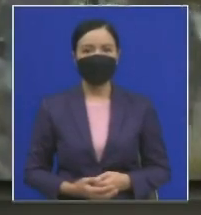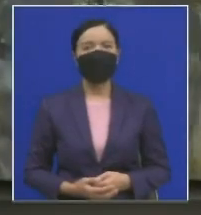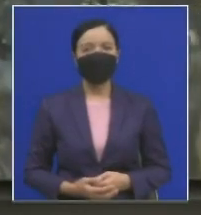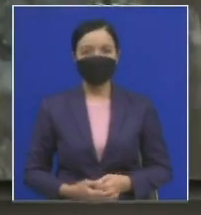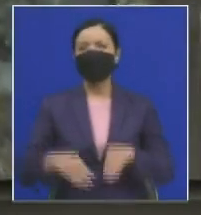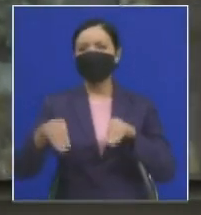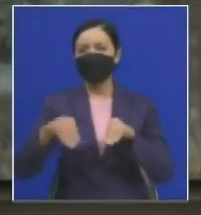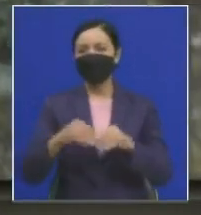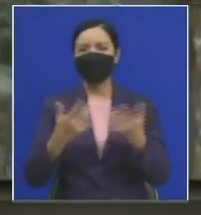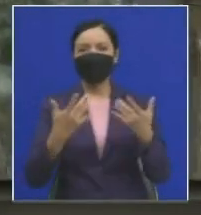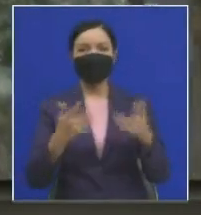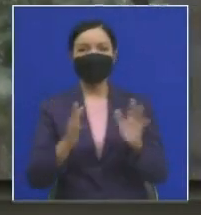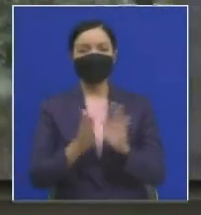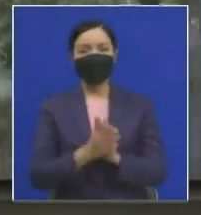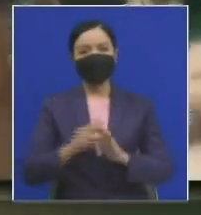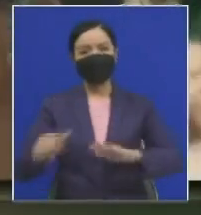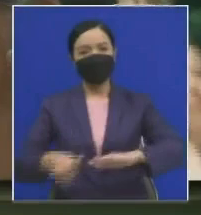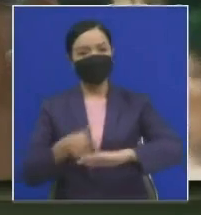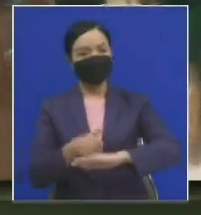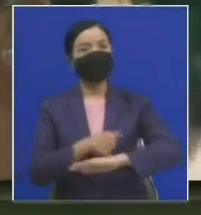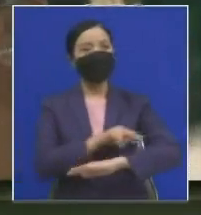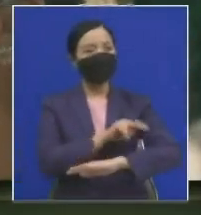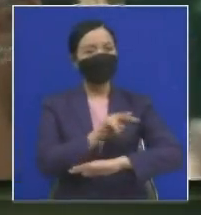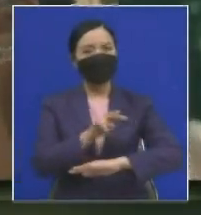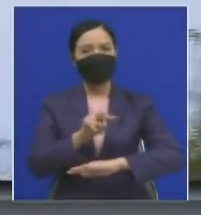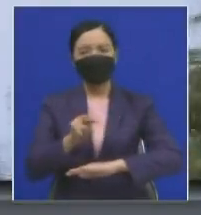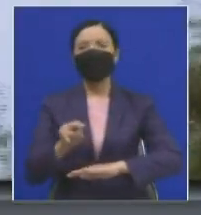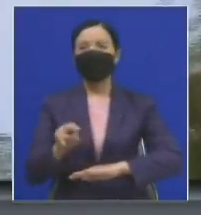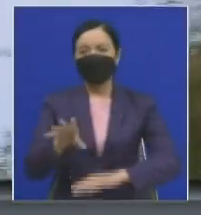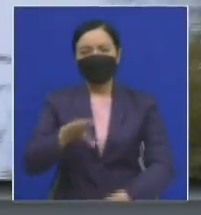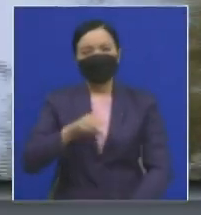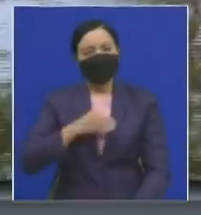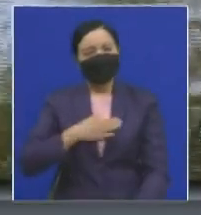อีกไม่งาน สัมพันที่เคยมี จะกลับมา